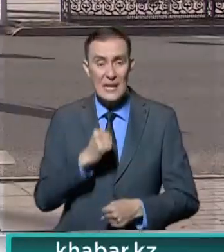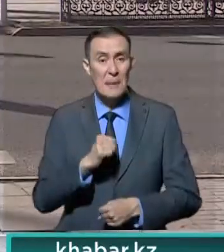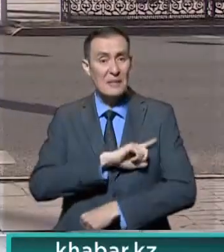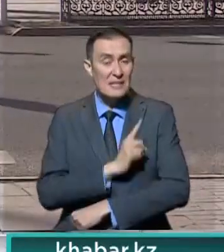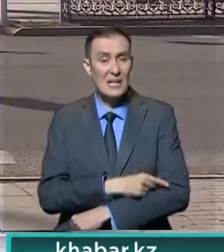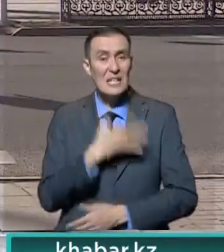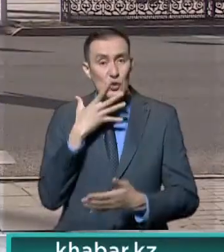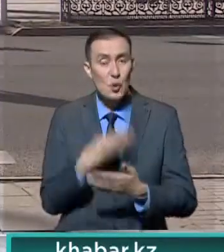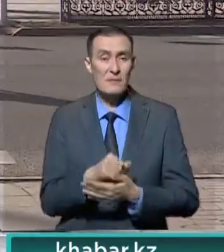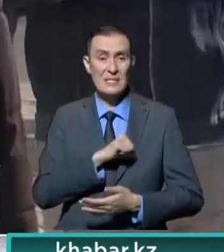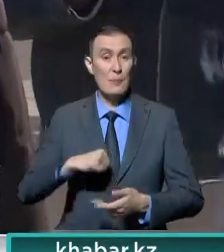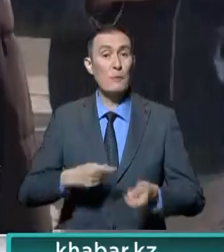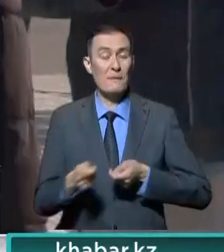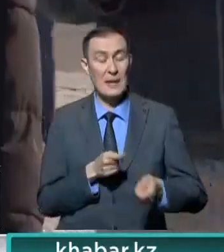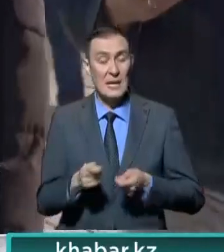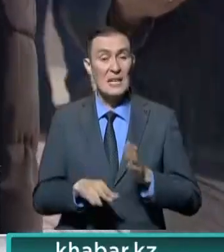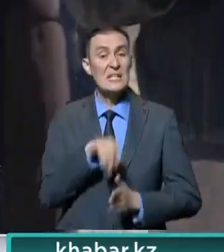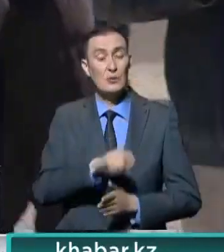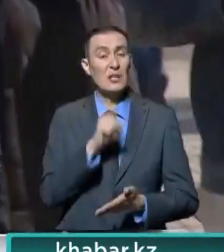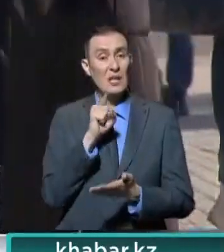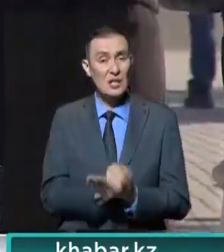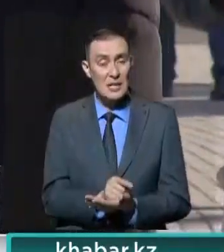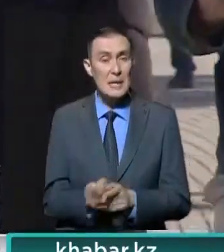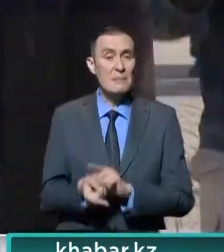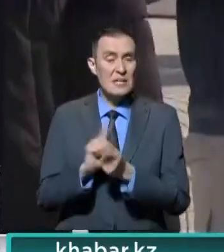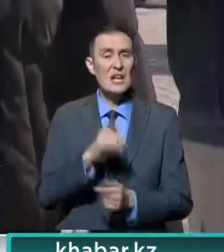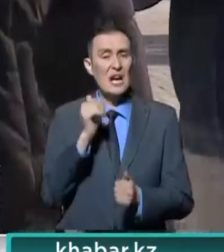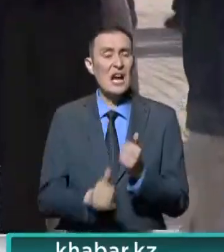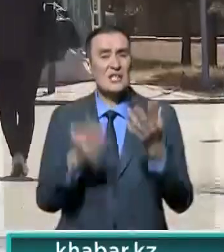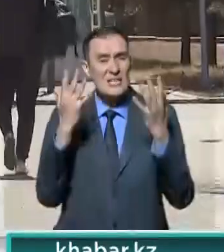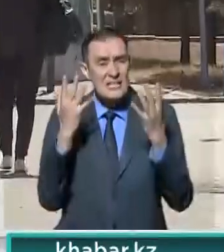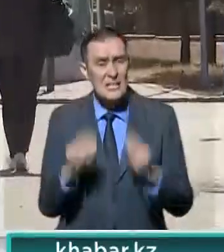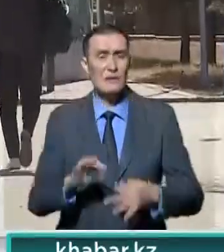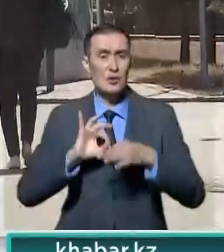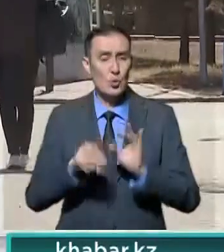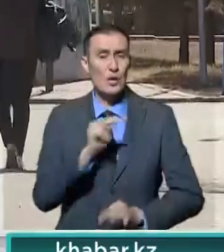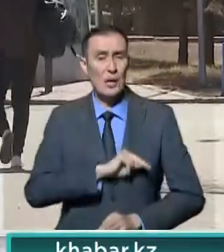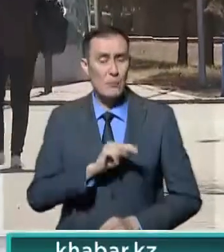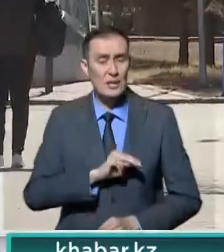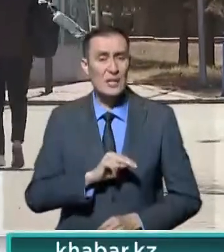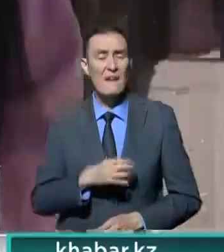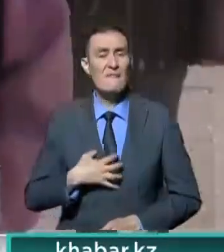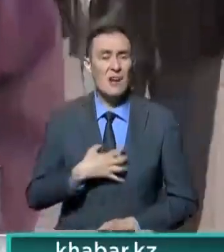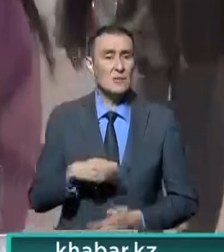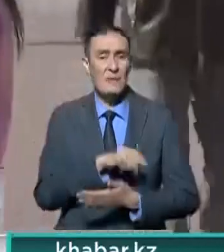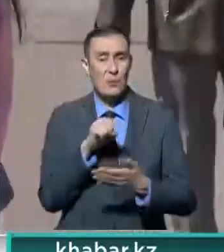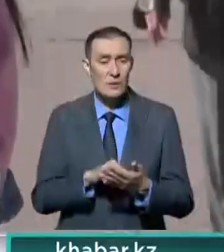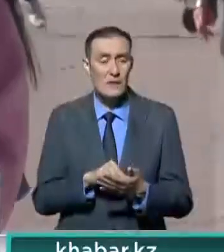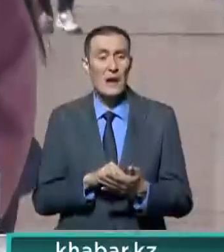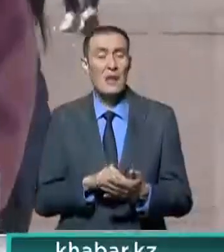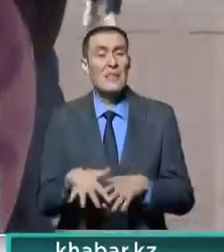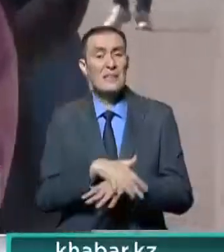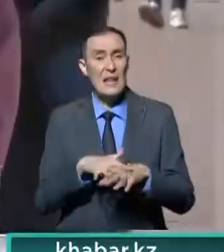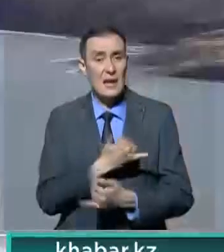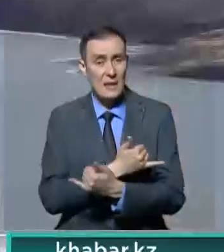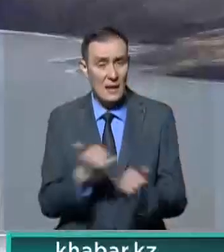потенциала местного самоуправления. Депутаты должны перейти к ежедневной кропотливой работе над актуальными проблемами электората, заявил